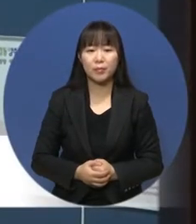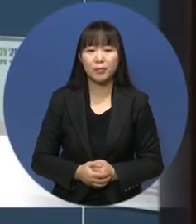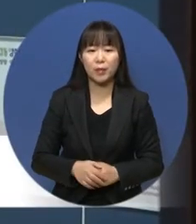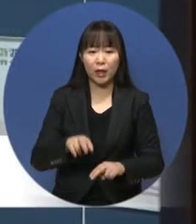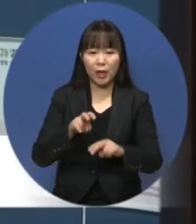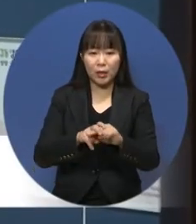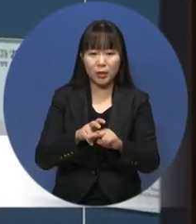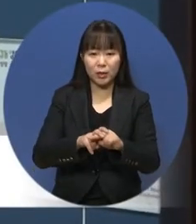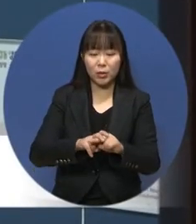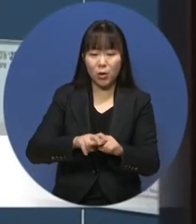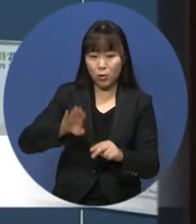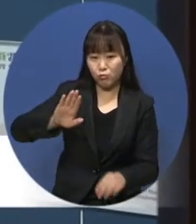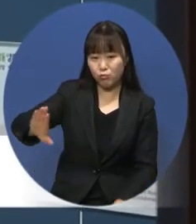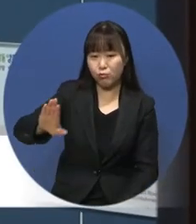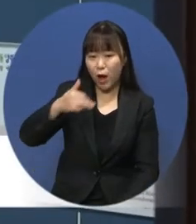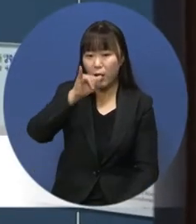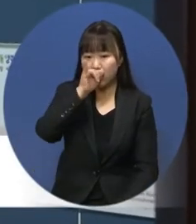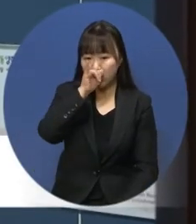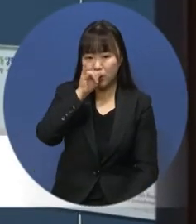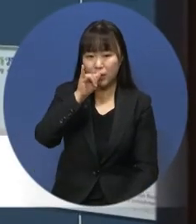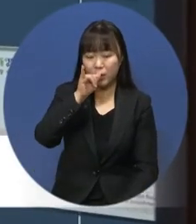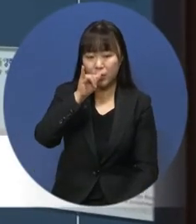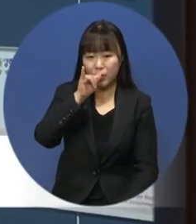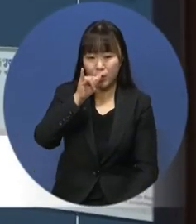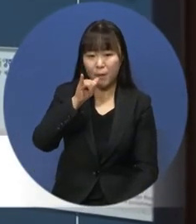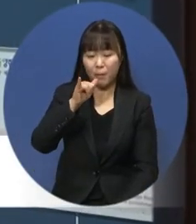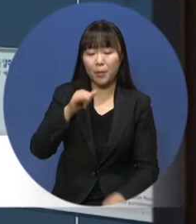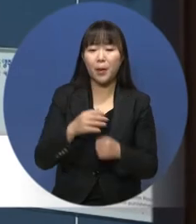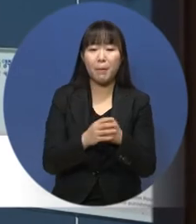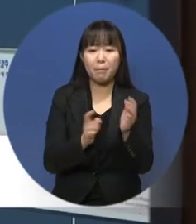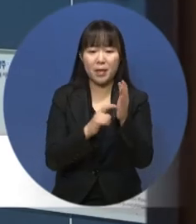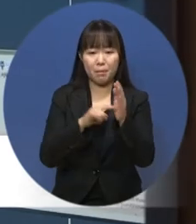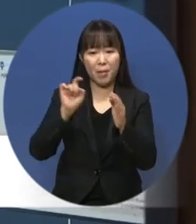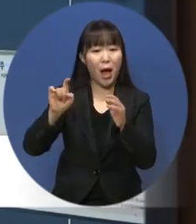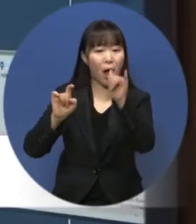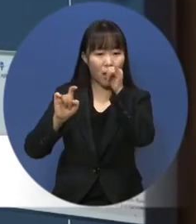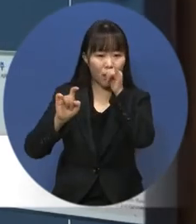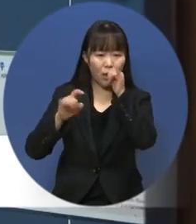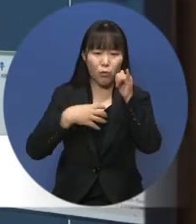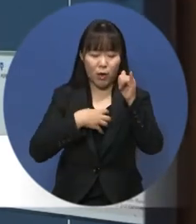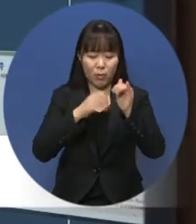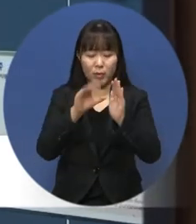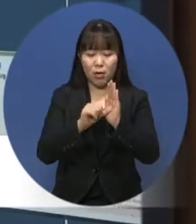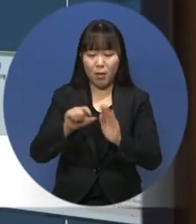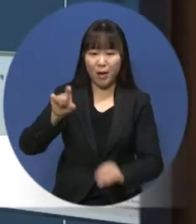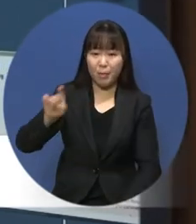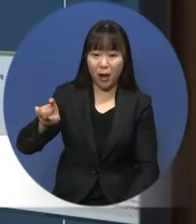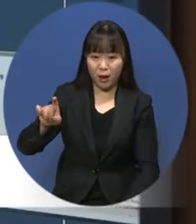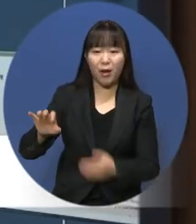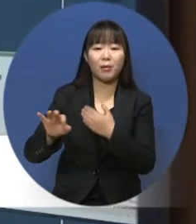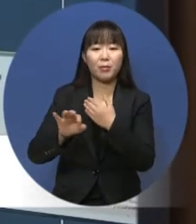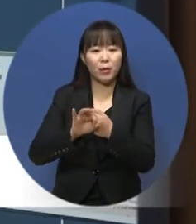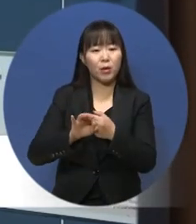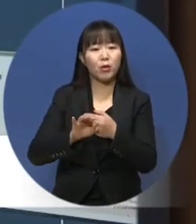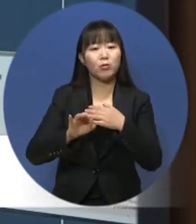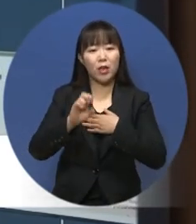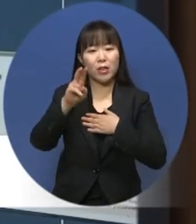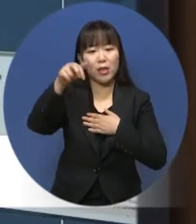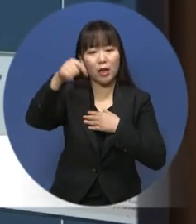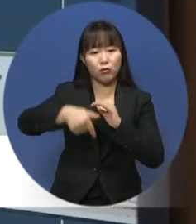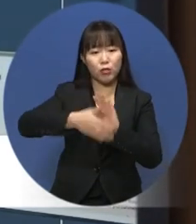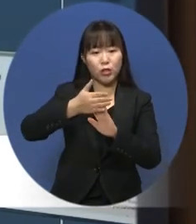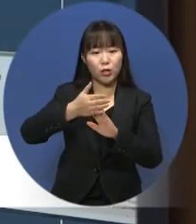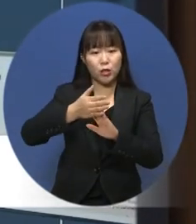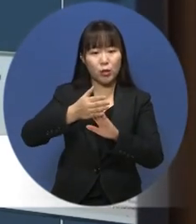바로 누르신 위치에 설치가 되어 있고요 2급 쌍씩 비상벨을 누르면 저희 양주시 통합